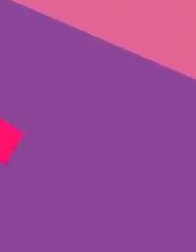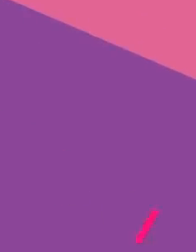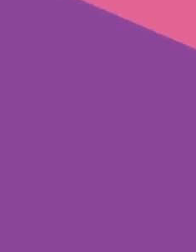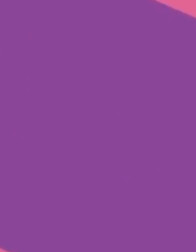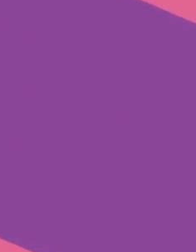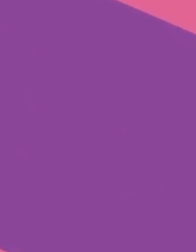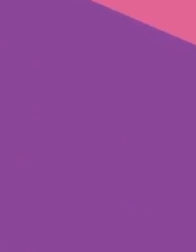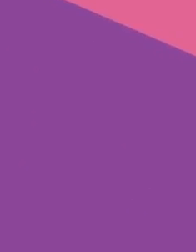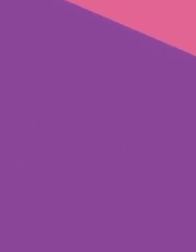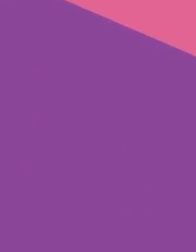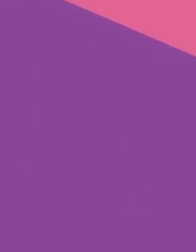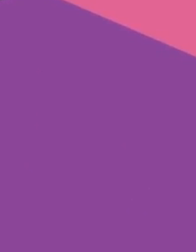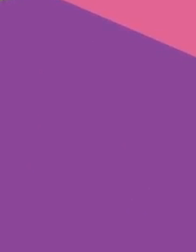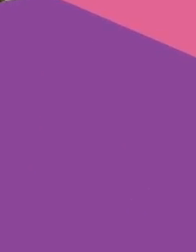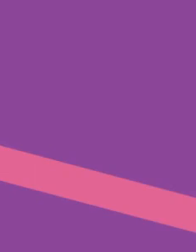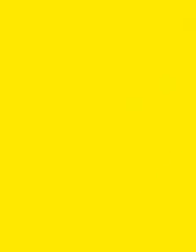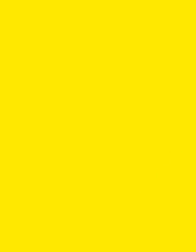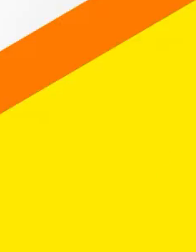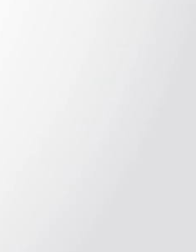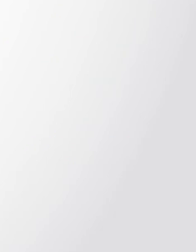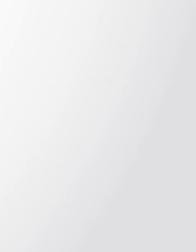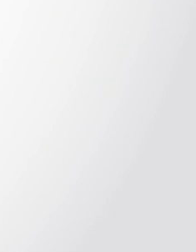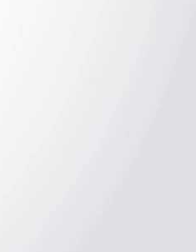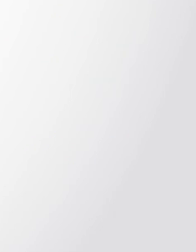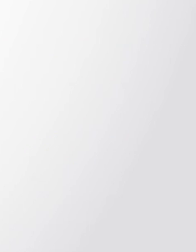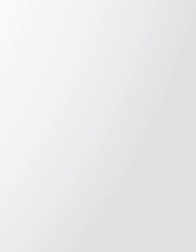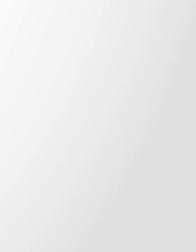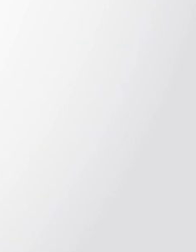Didik TV KPM